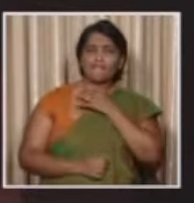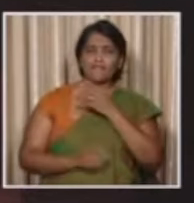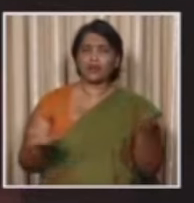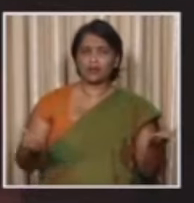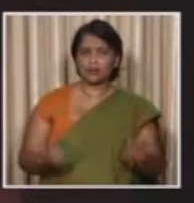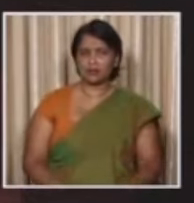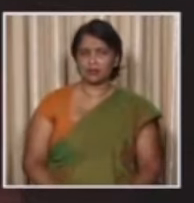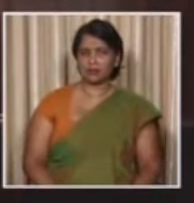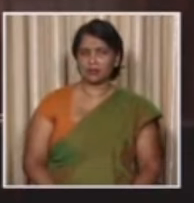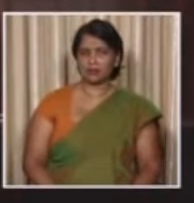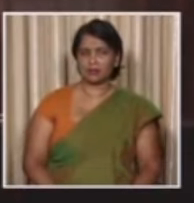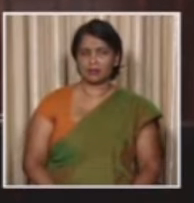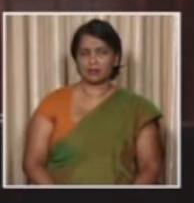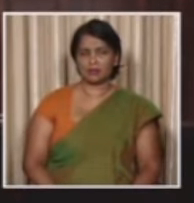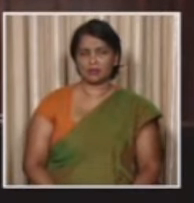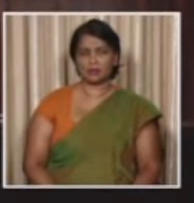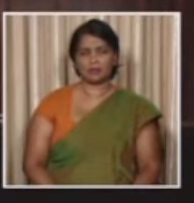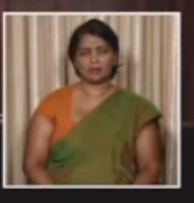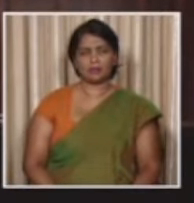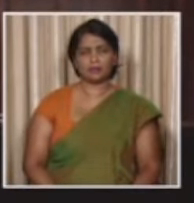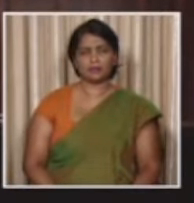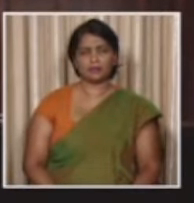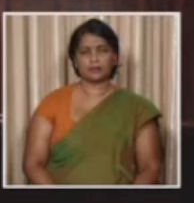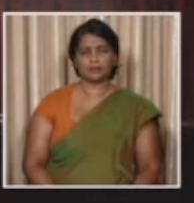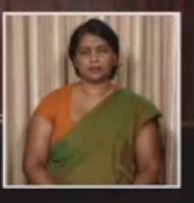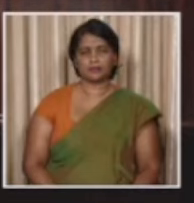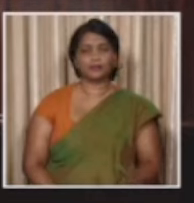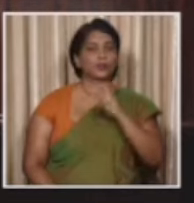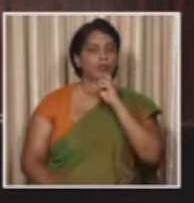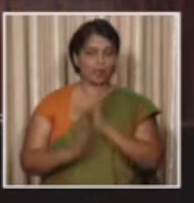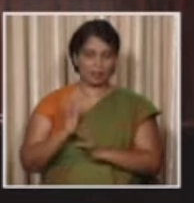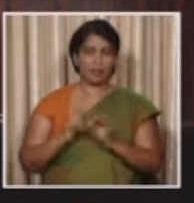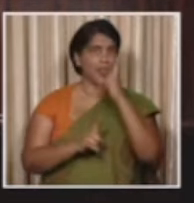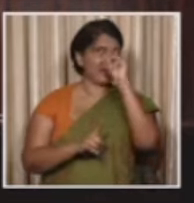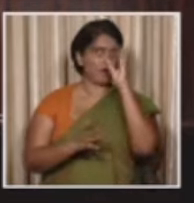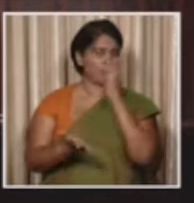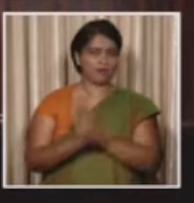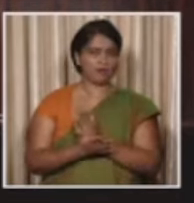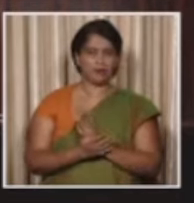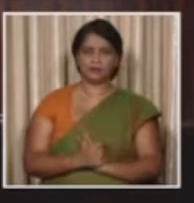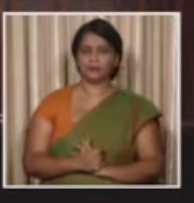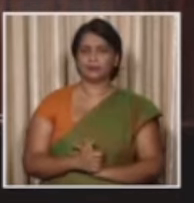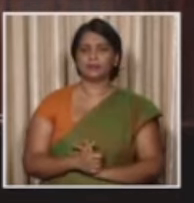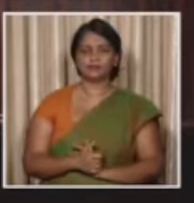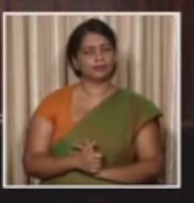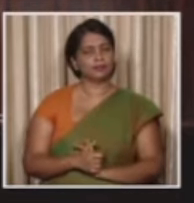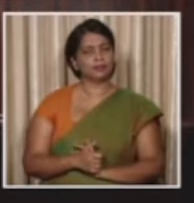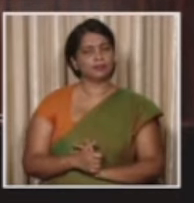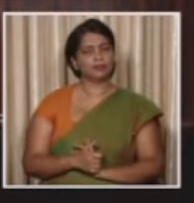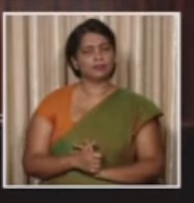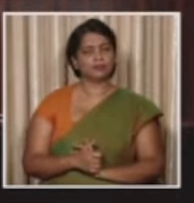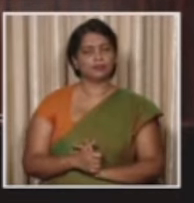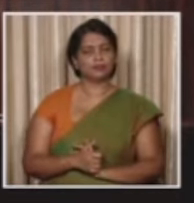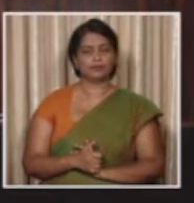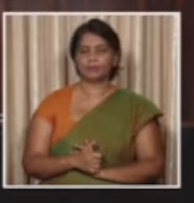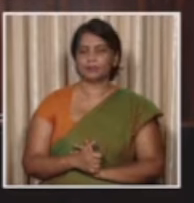මේ ඔව් නලින්බඩන් ඔව් අධිකරණ මතවාද 11ට නවත්තන්න දෙන ඉතාලම කැටියෙන් කියන අරු ප්ලීස්